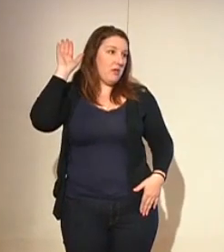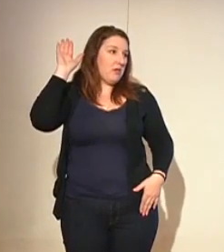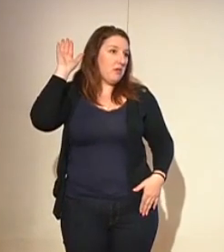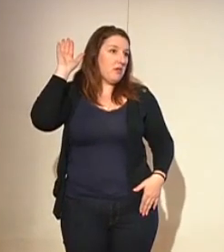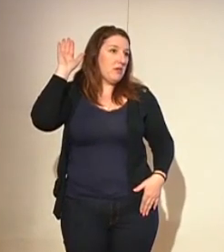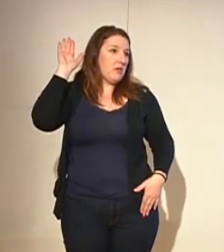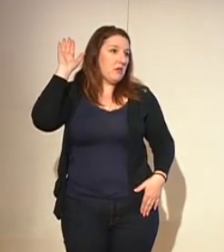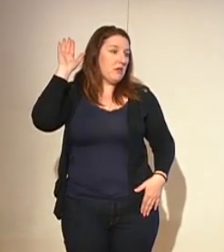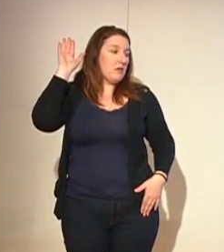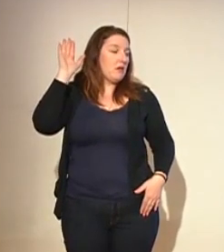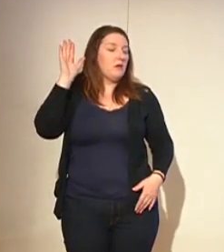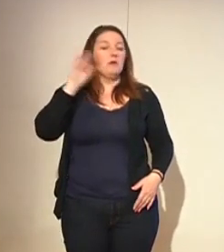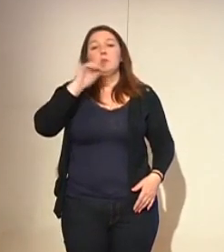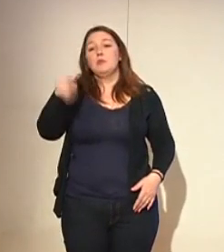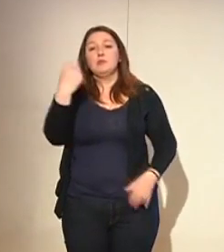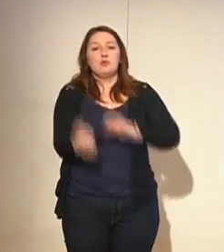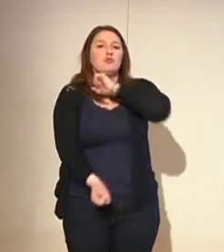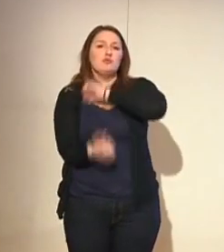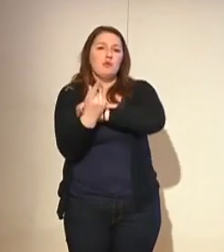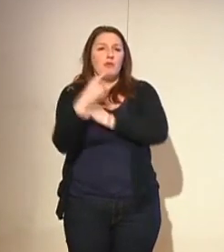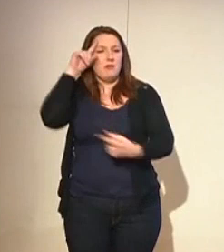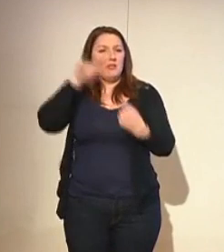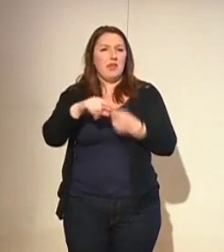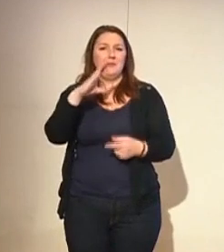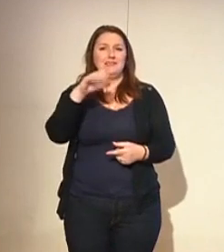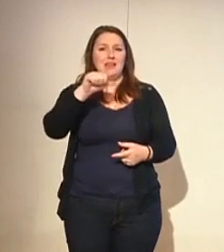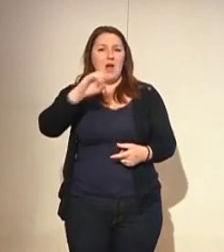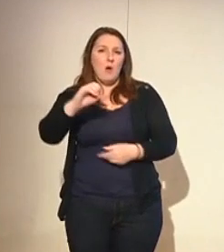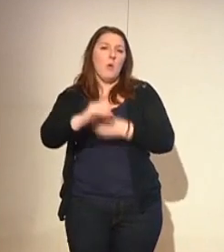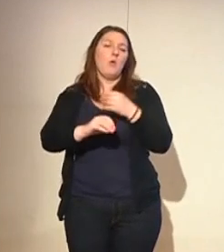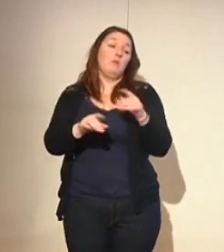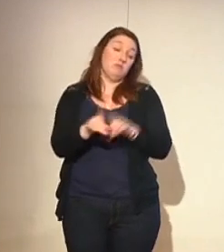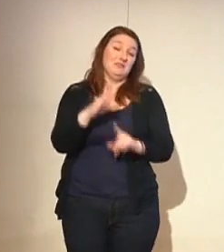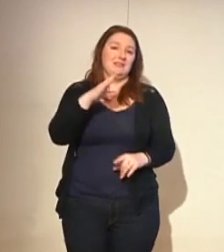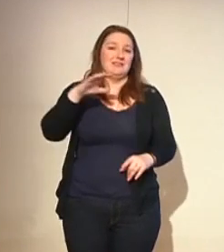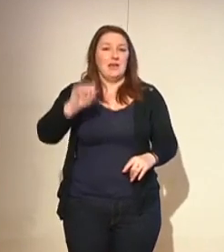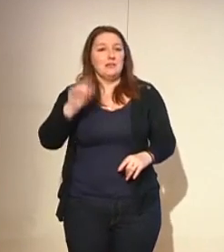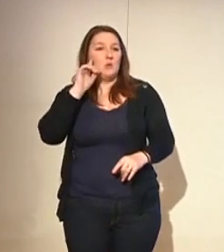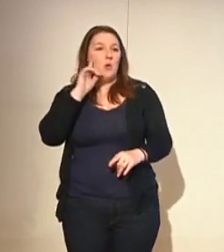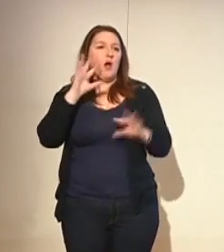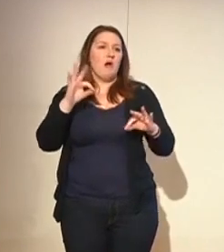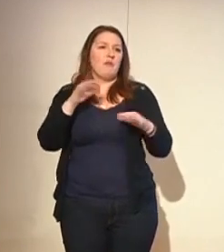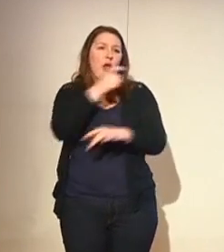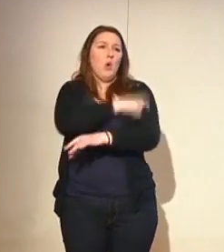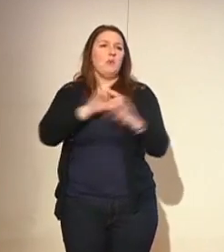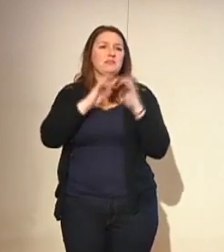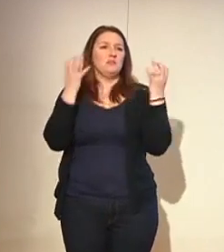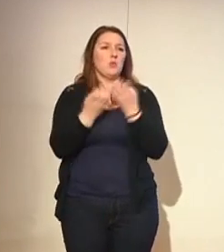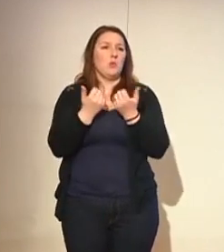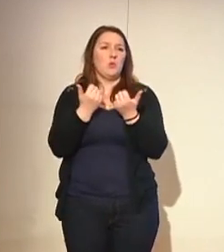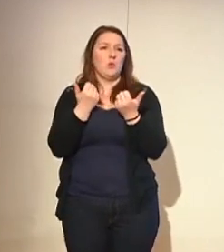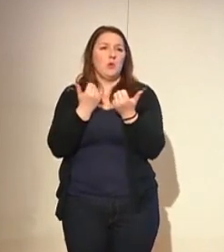levée sauf évidemment pour la CAO pour pour le CCAS puisque dans le casre de la commission d'appel d'offre dans le cas